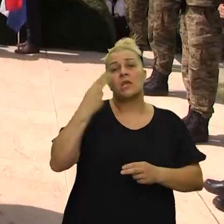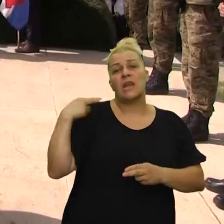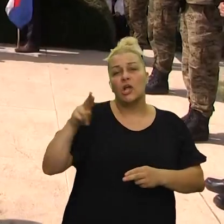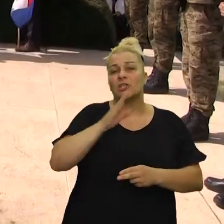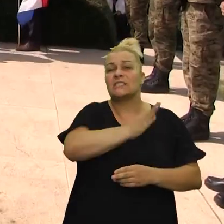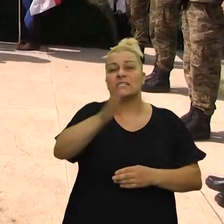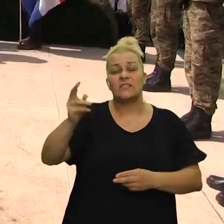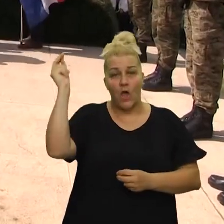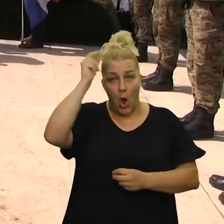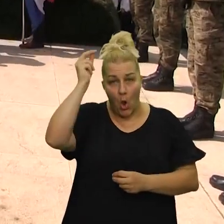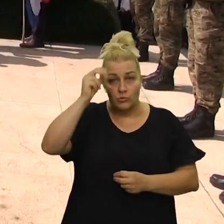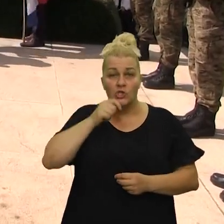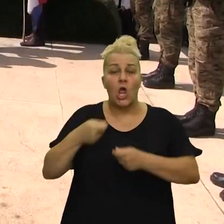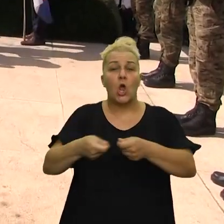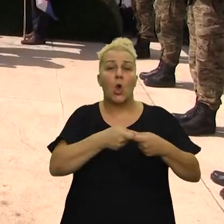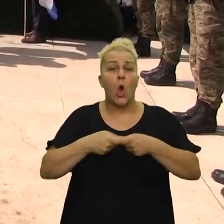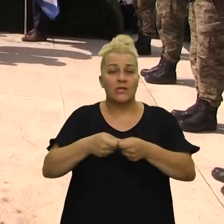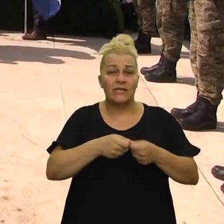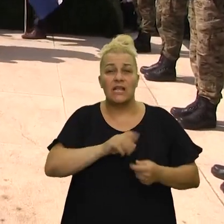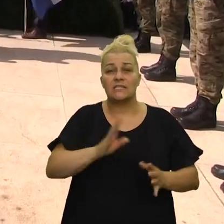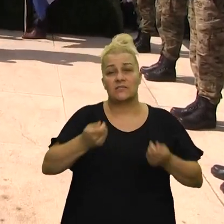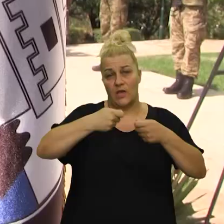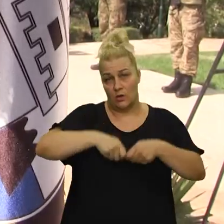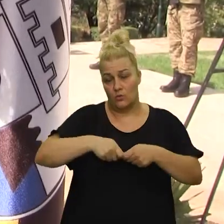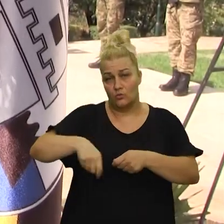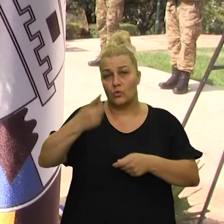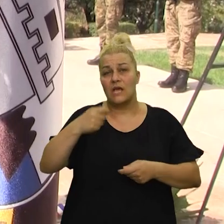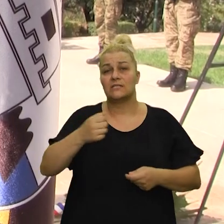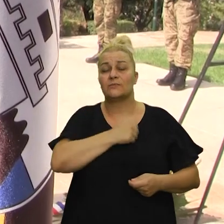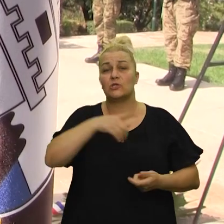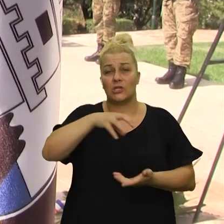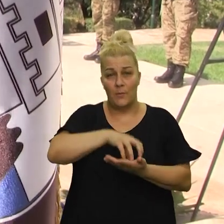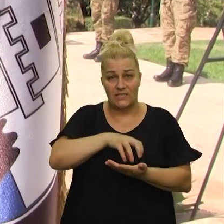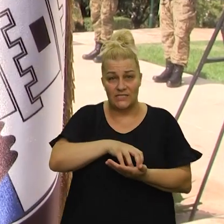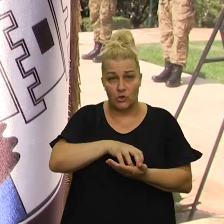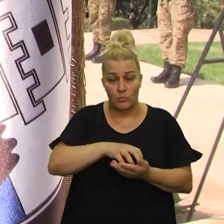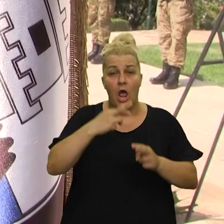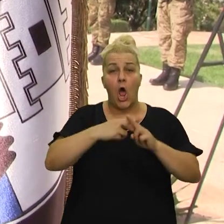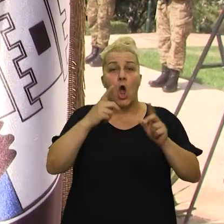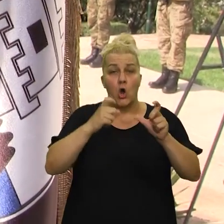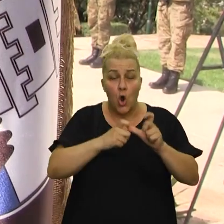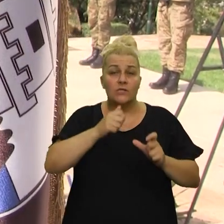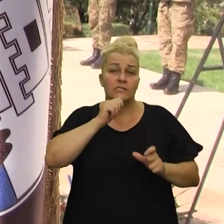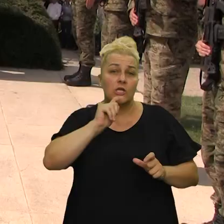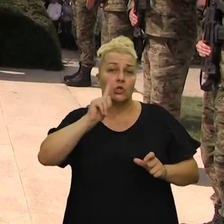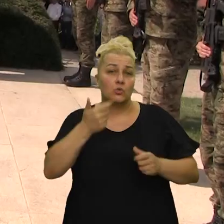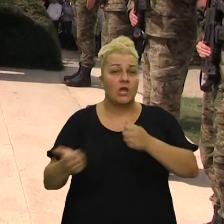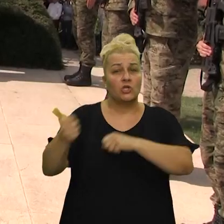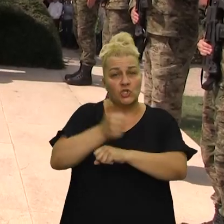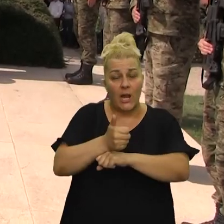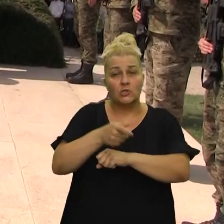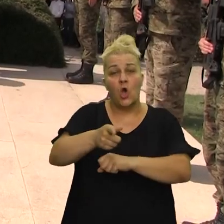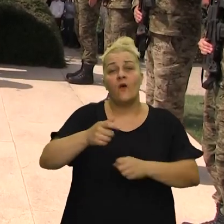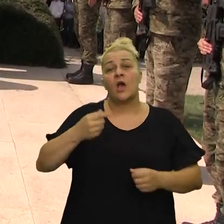imotskih općina, koordinacija borbenih postrojbi Splita i Splitsko-dalmatinske županije, HOS, udruge proistekle iz Domovinskog rata, te na koncu čelništvo